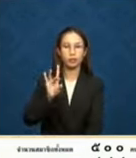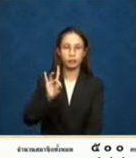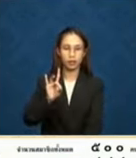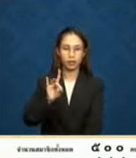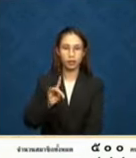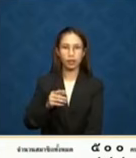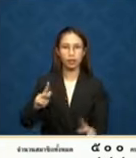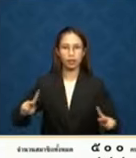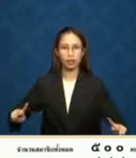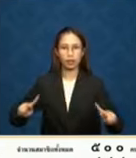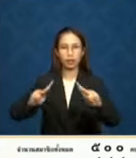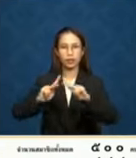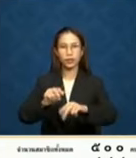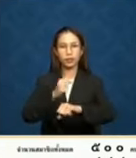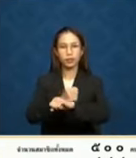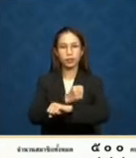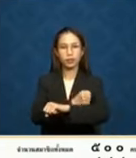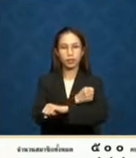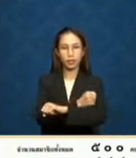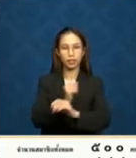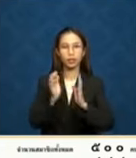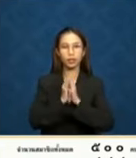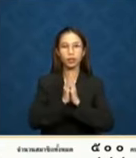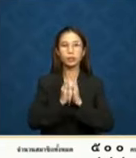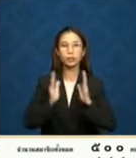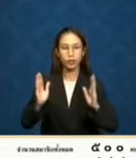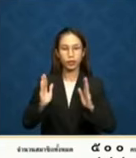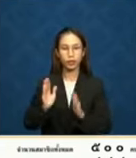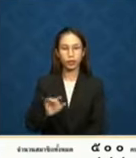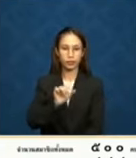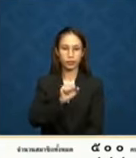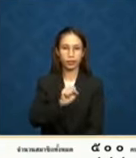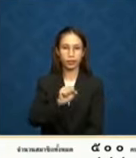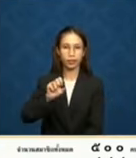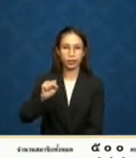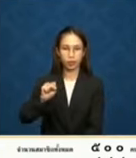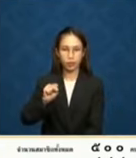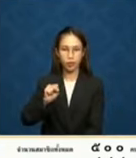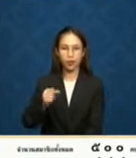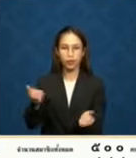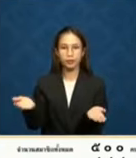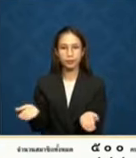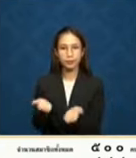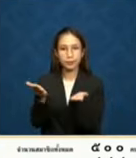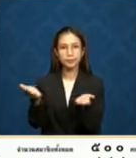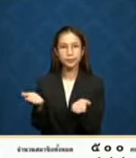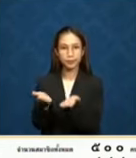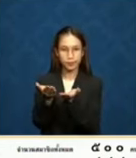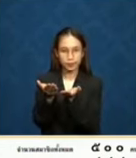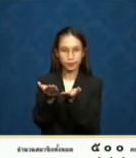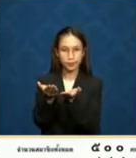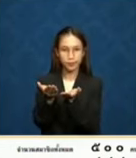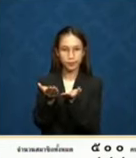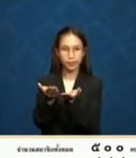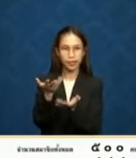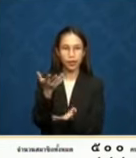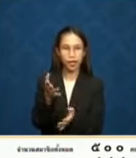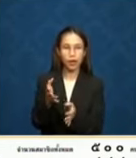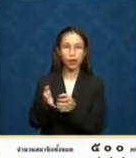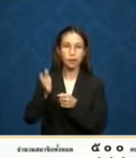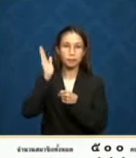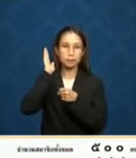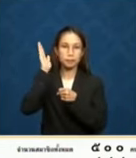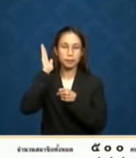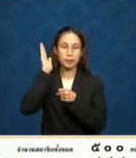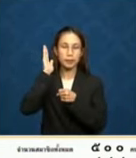ก็ต้ขอขอบคุณนะครับ ที่สมาชิกก็ให้การสนับสนุน และกไม่ได้มีการอภิปาย